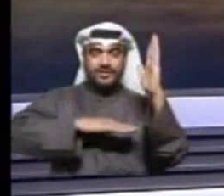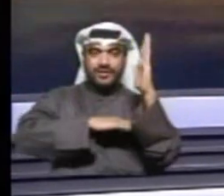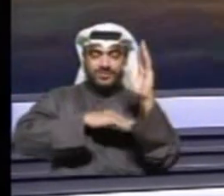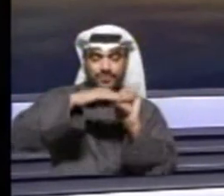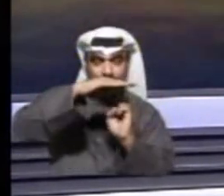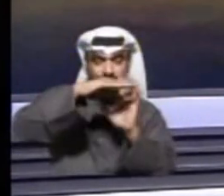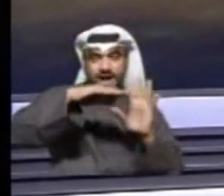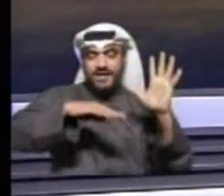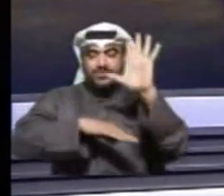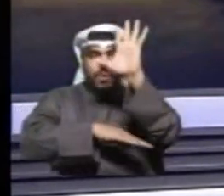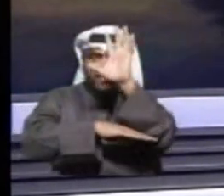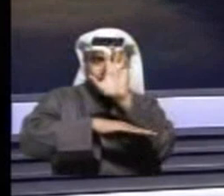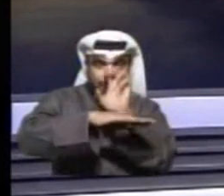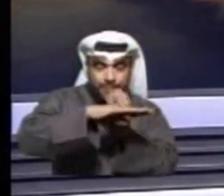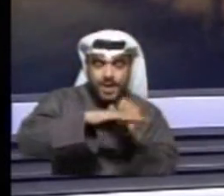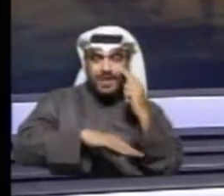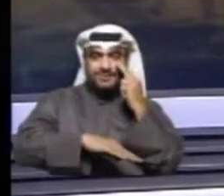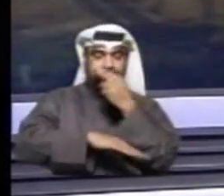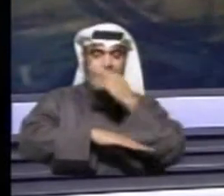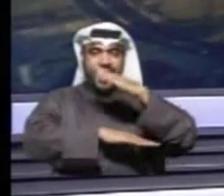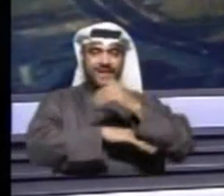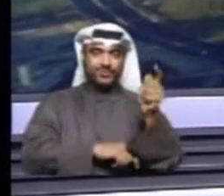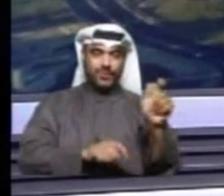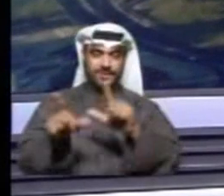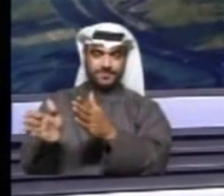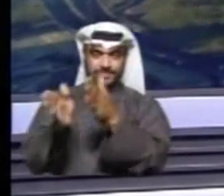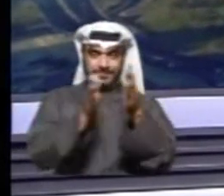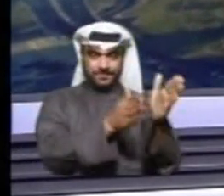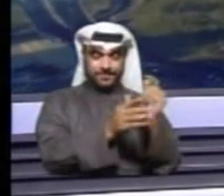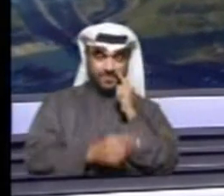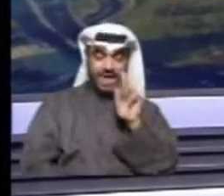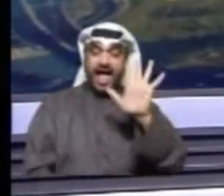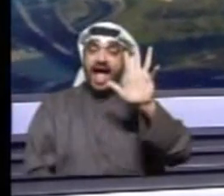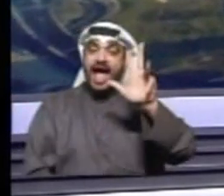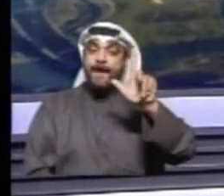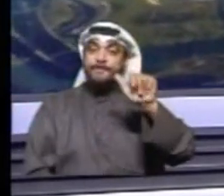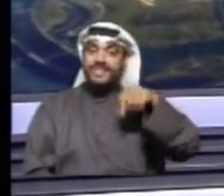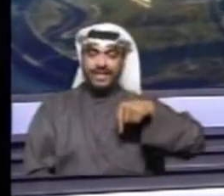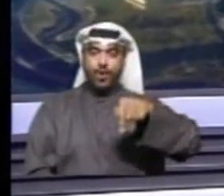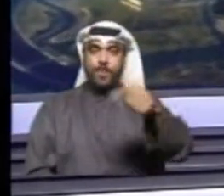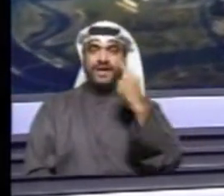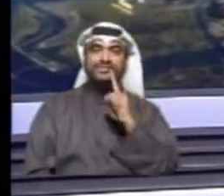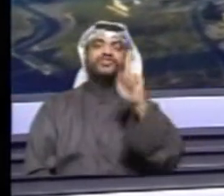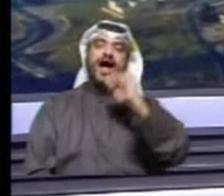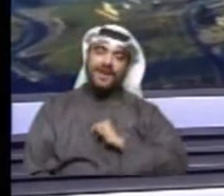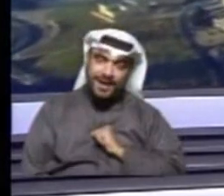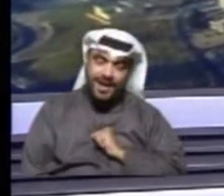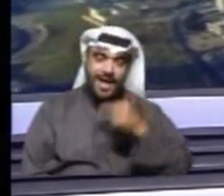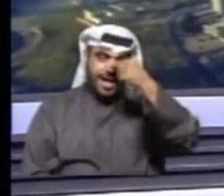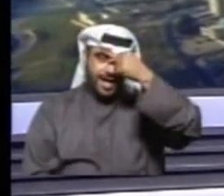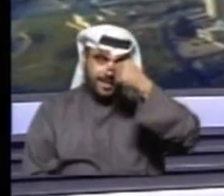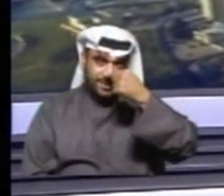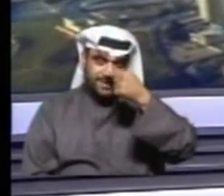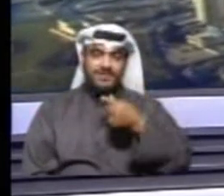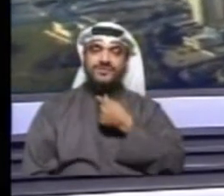الساعة 6 و28، والمغرب الساعة 4 و49 دقيقة. أما الطقس المتوقع بإذن الله خلال الأيام الخمسة القادمة،